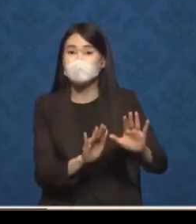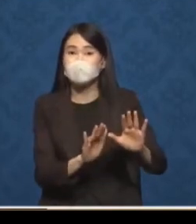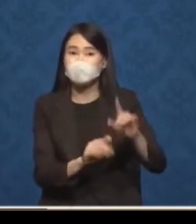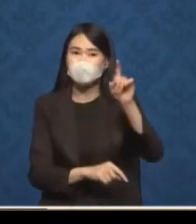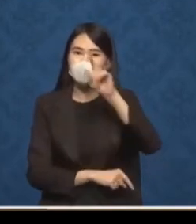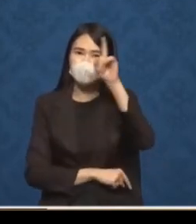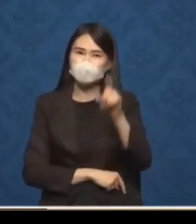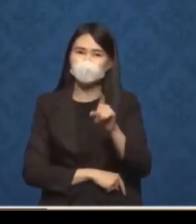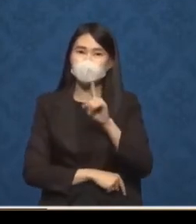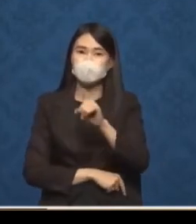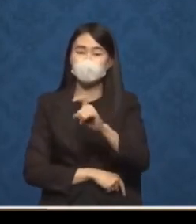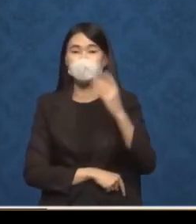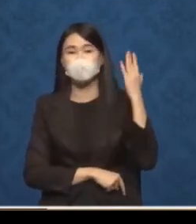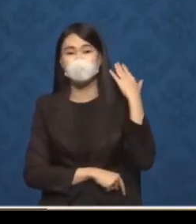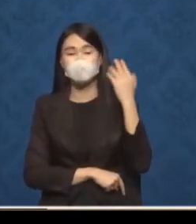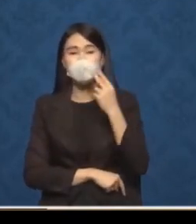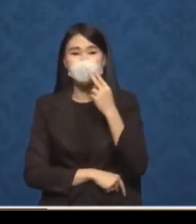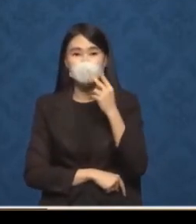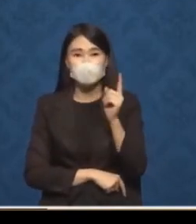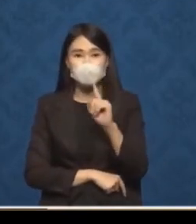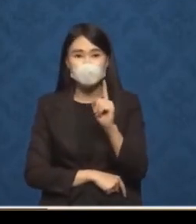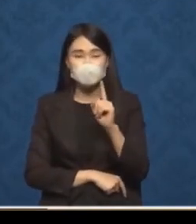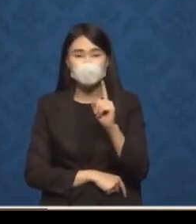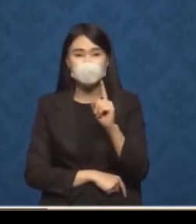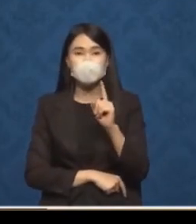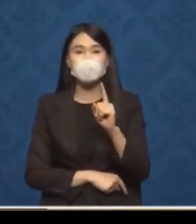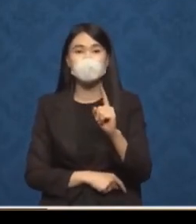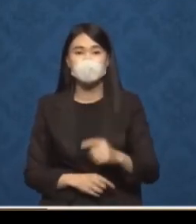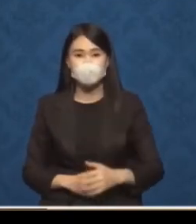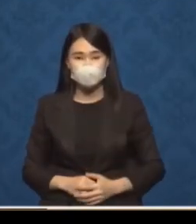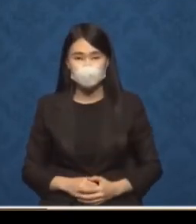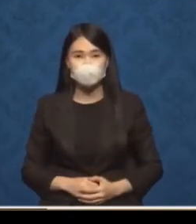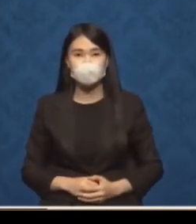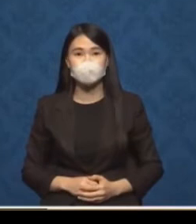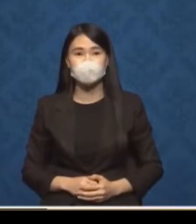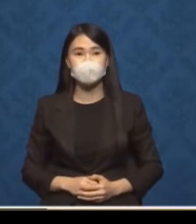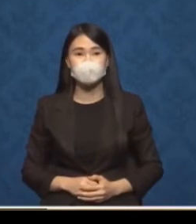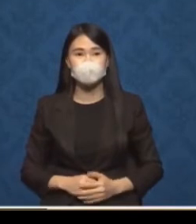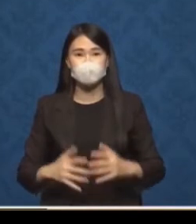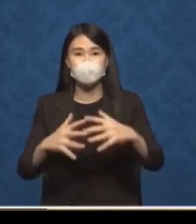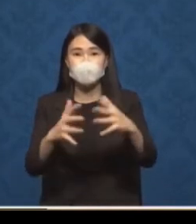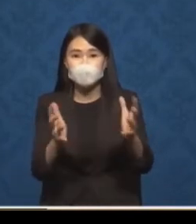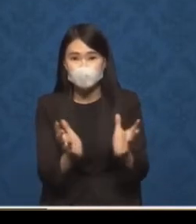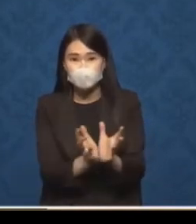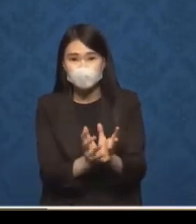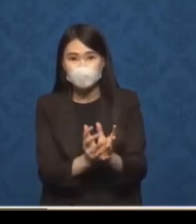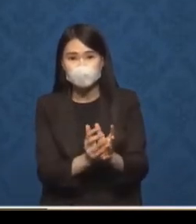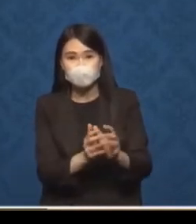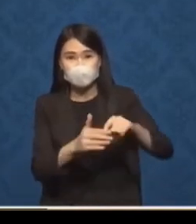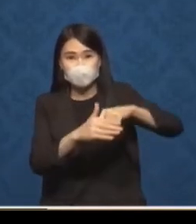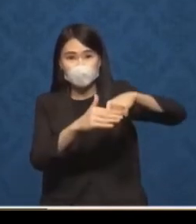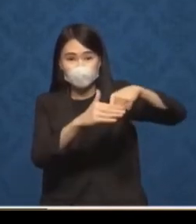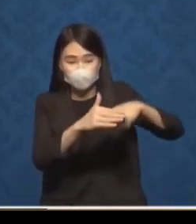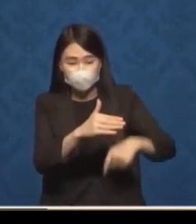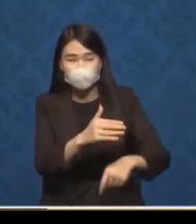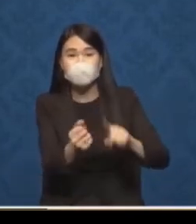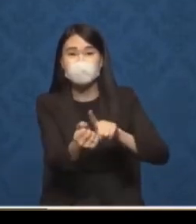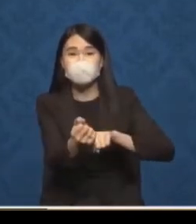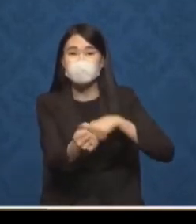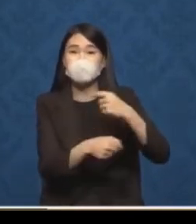ที่ได้ขุดได้สร้างเสร็จแล้วร่วมหลายสิ